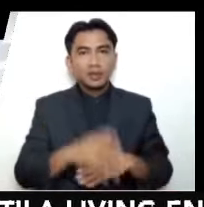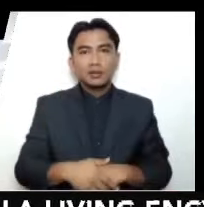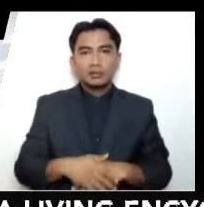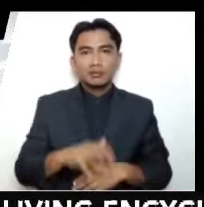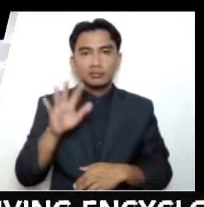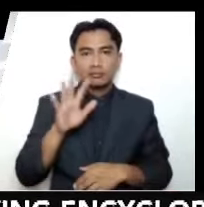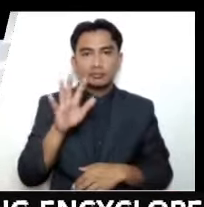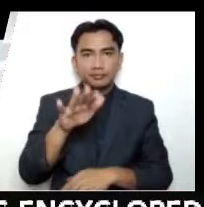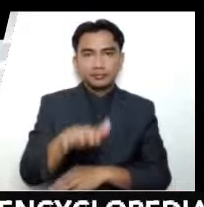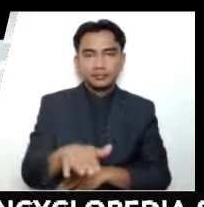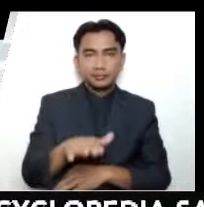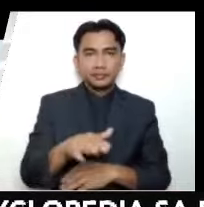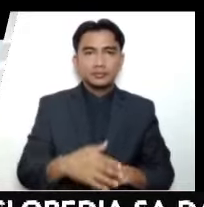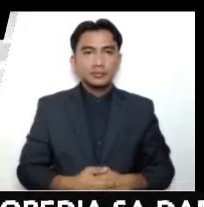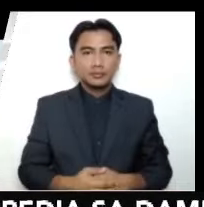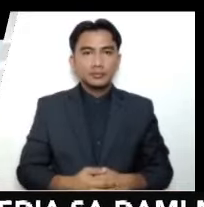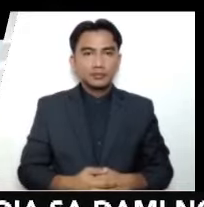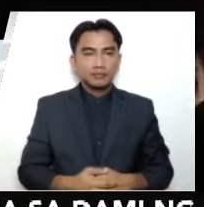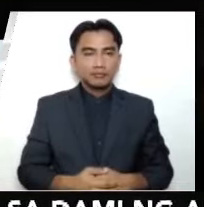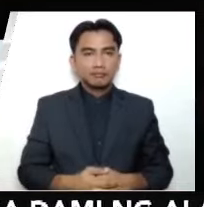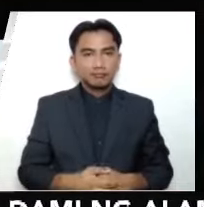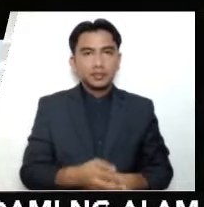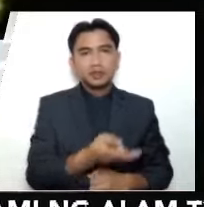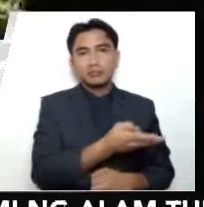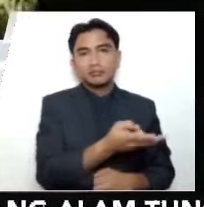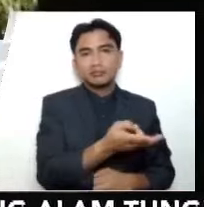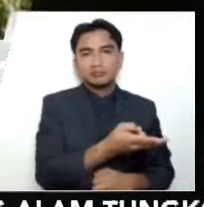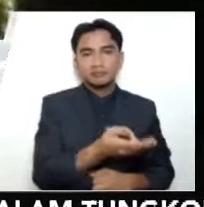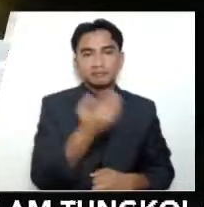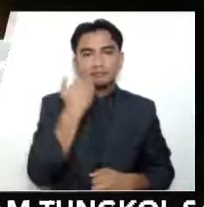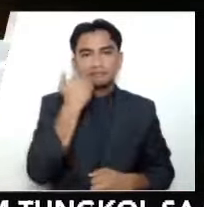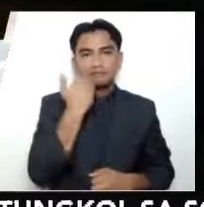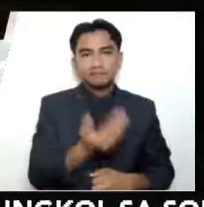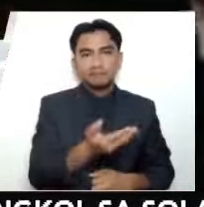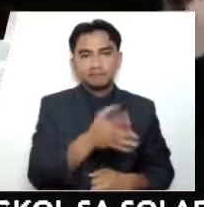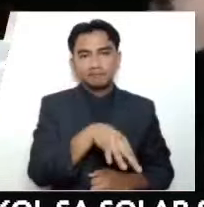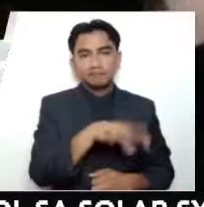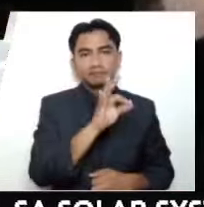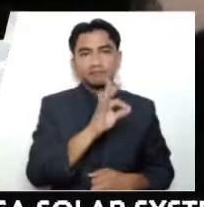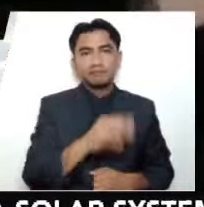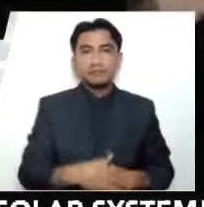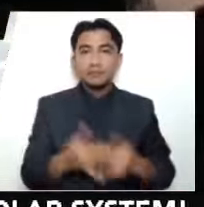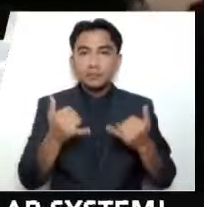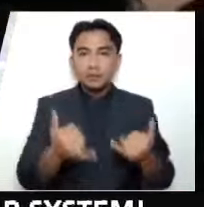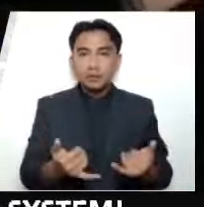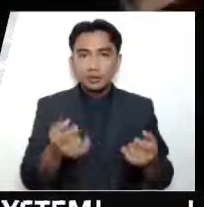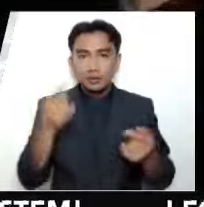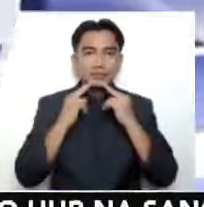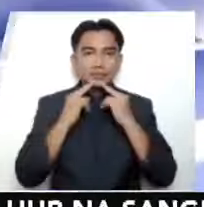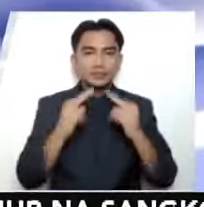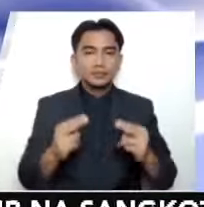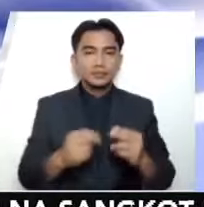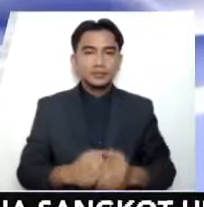hapon. Dead on the spot ang dalawang biktima. Iniimbestigahan pa ang krimen.